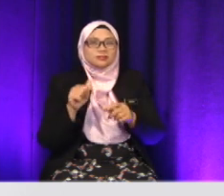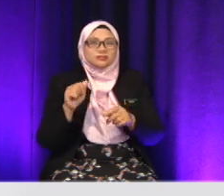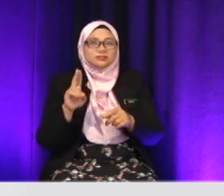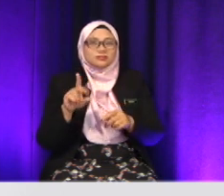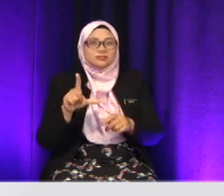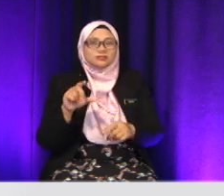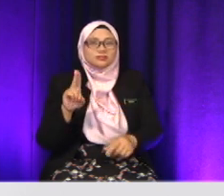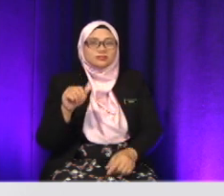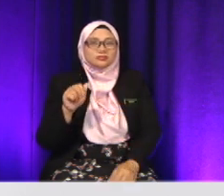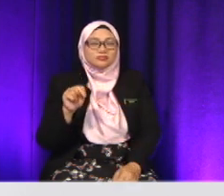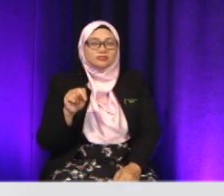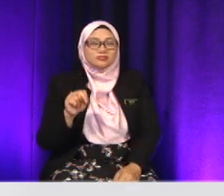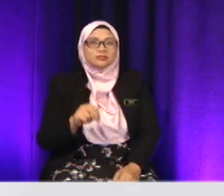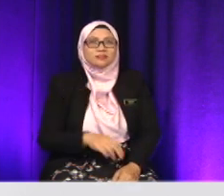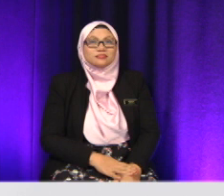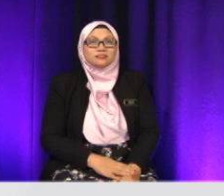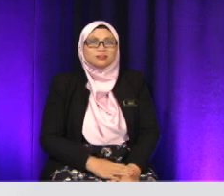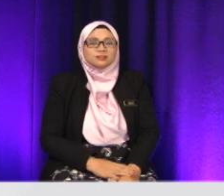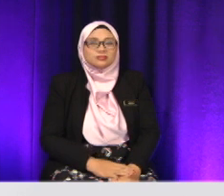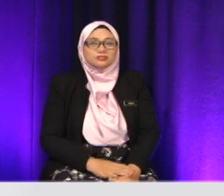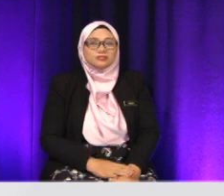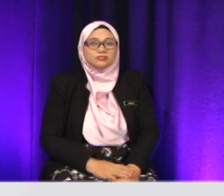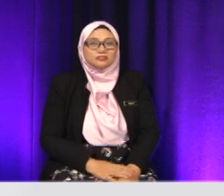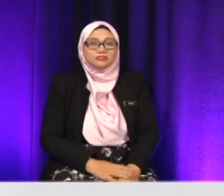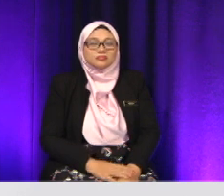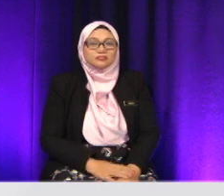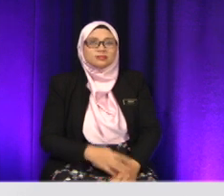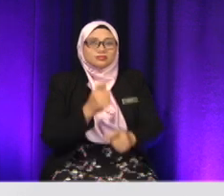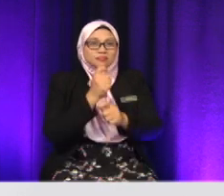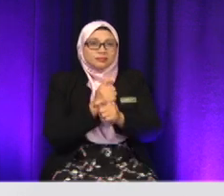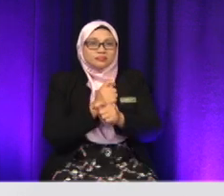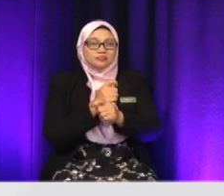01234 Oke Betul tepat sekali